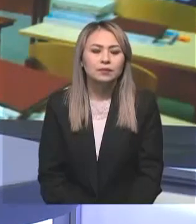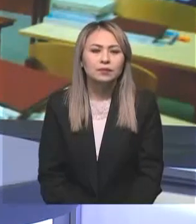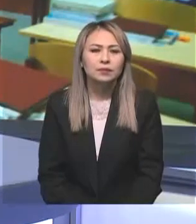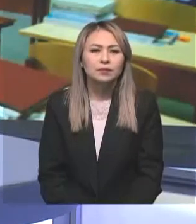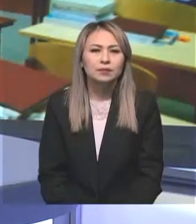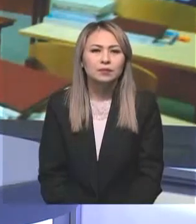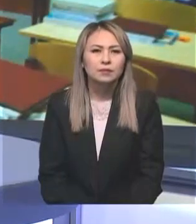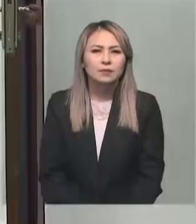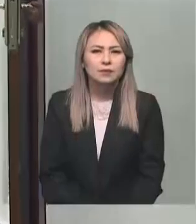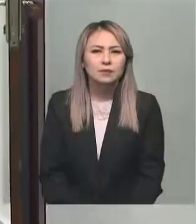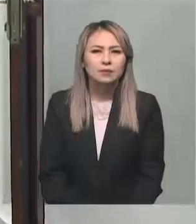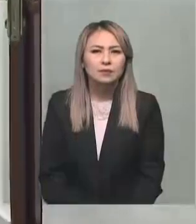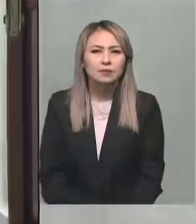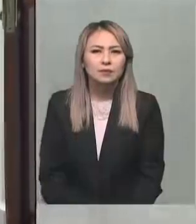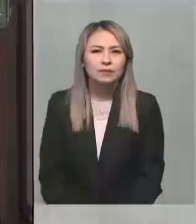баяндасын.